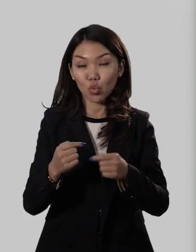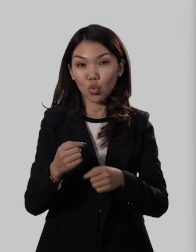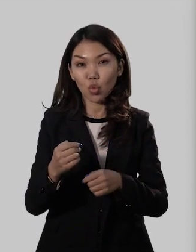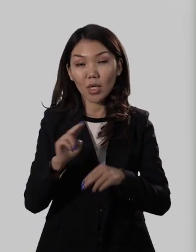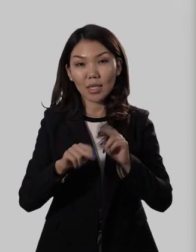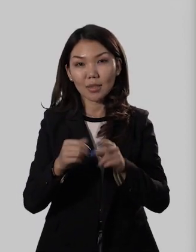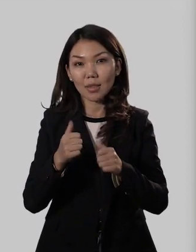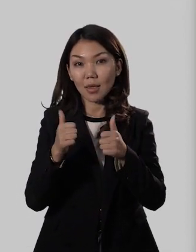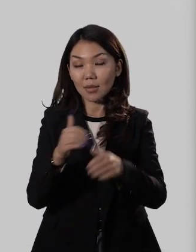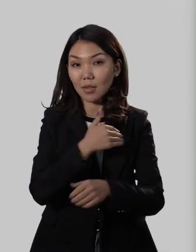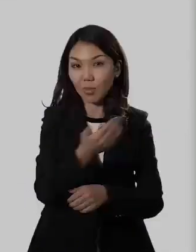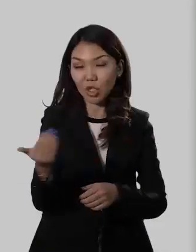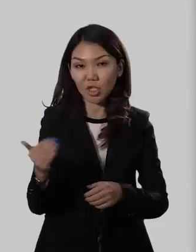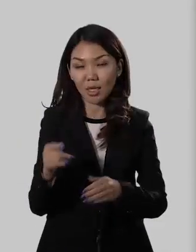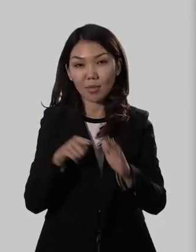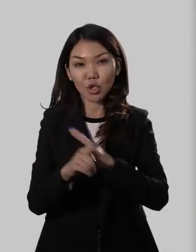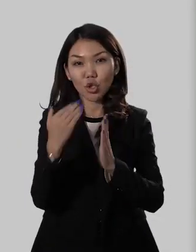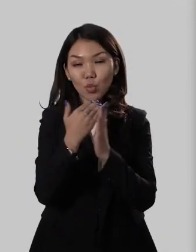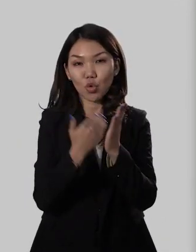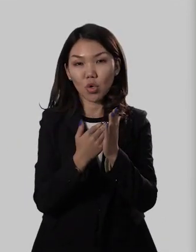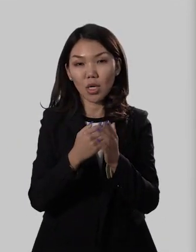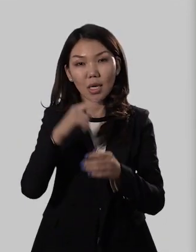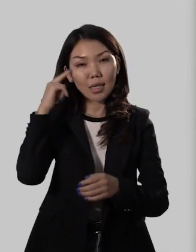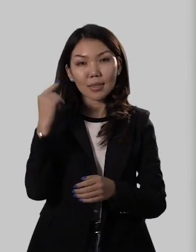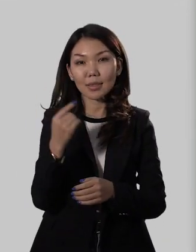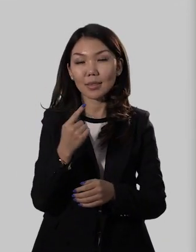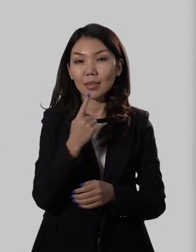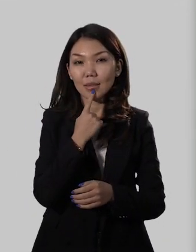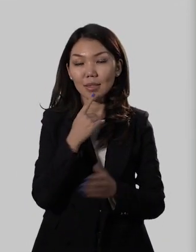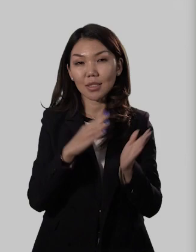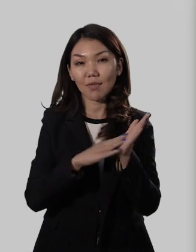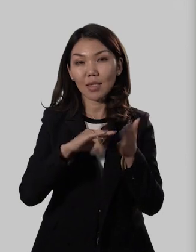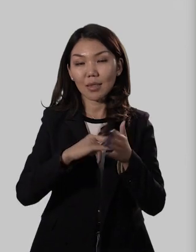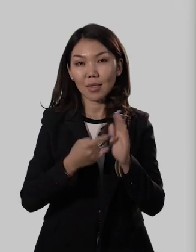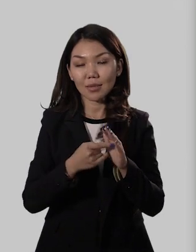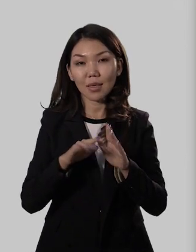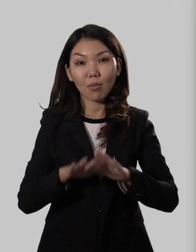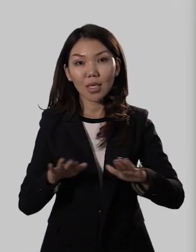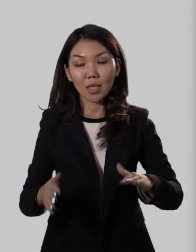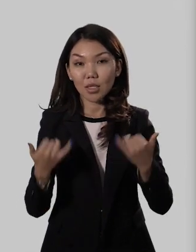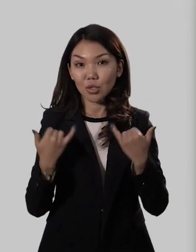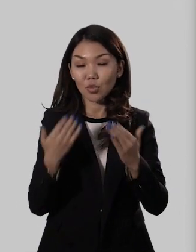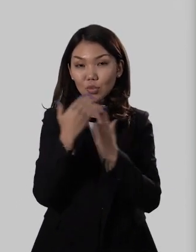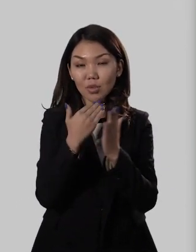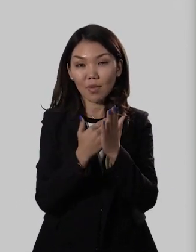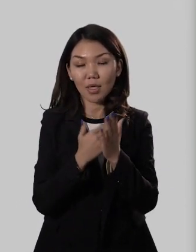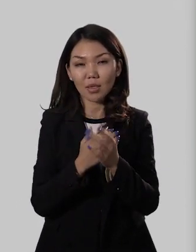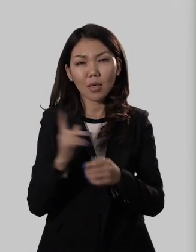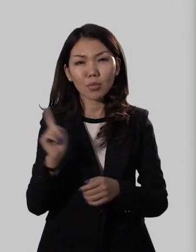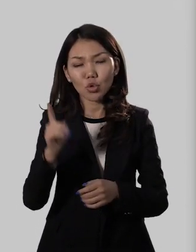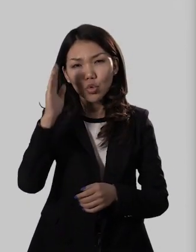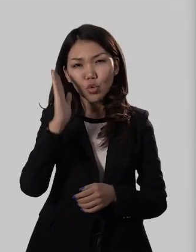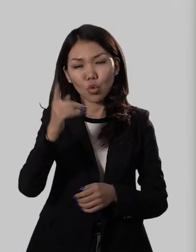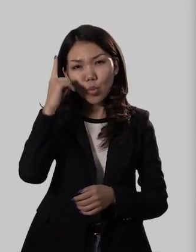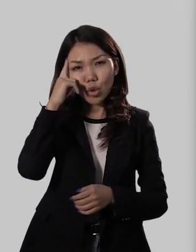сабагыбызды баштайбыз. Кыргыз тили 9-класстарда. Балдар, бүгүн сабак эмне жөнүндө болот деп